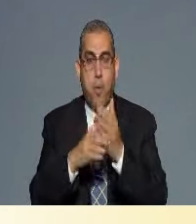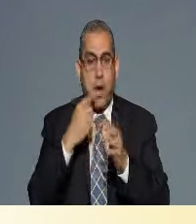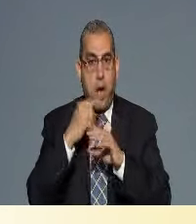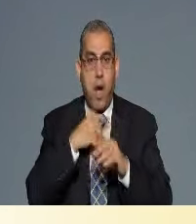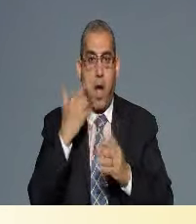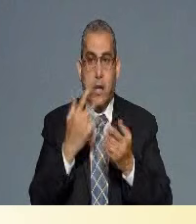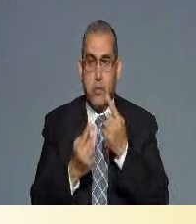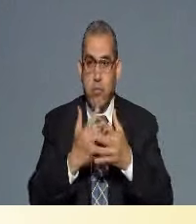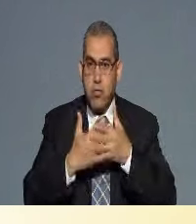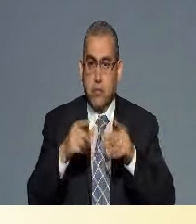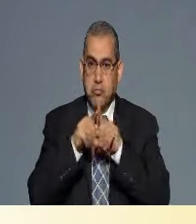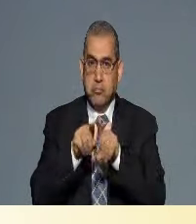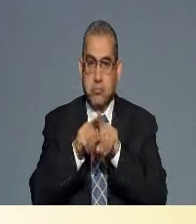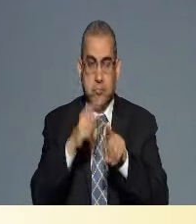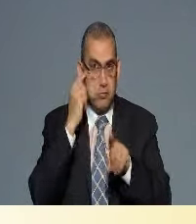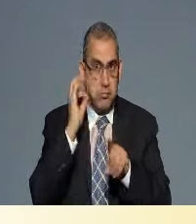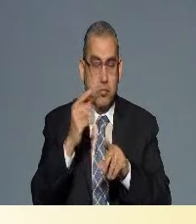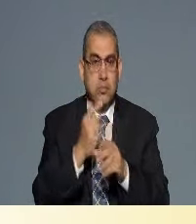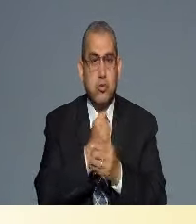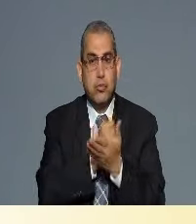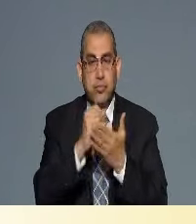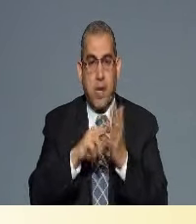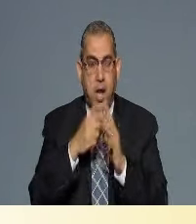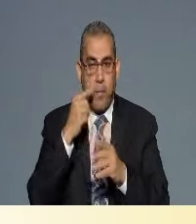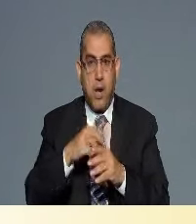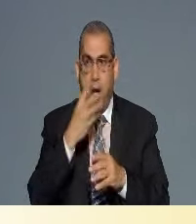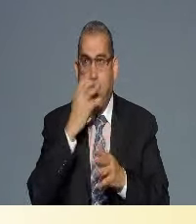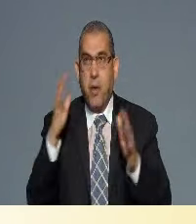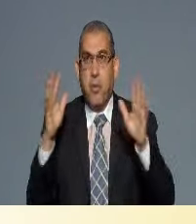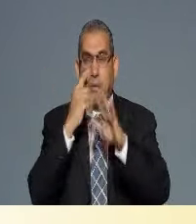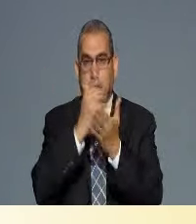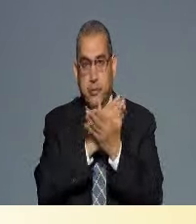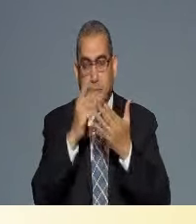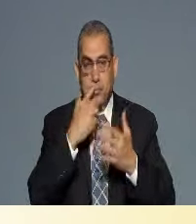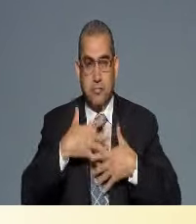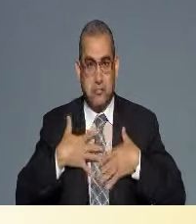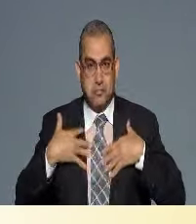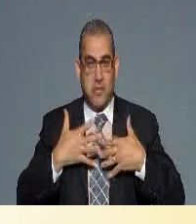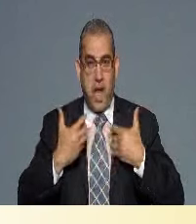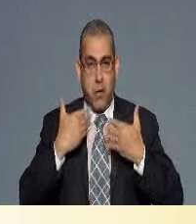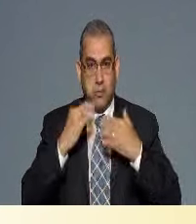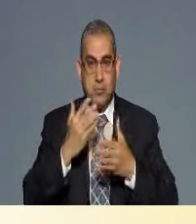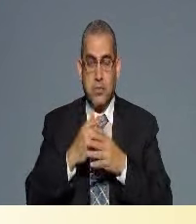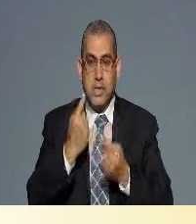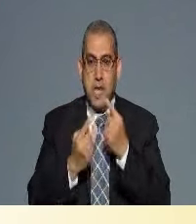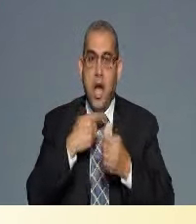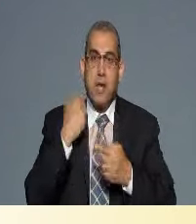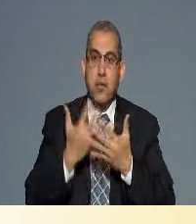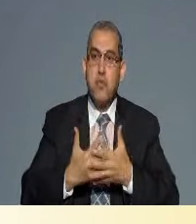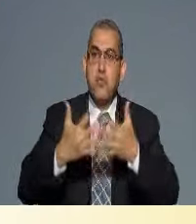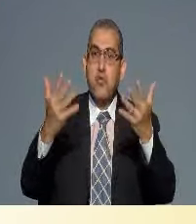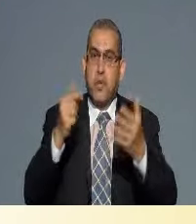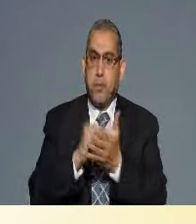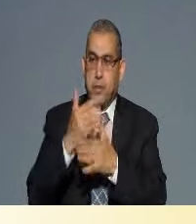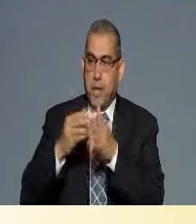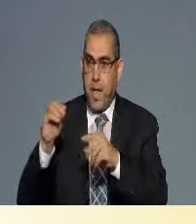يعني يتناسب مع فكره التخلص من الكربون، فكره الديكربونايزيشن، بحكم وجود مساحات خضراء كبيره جدا بتمتص